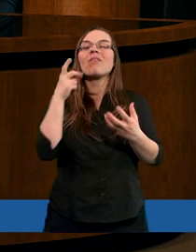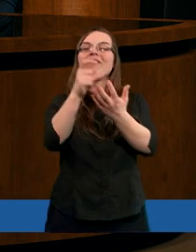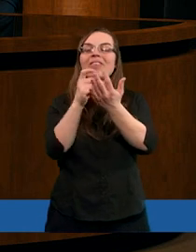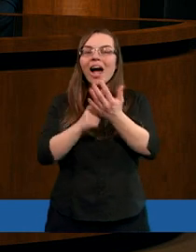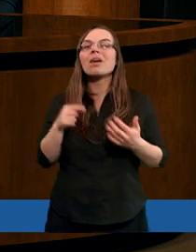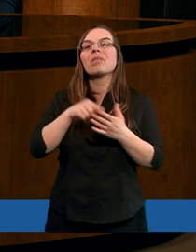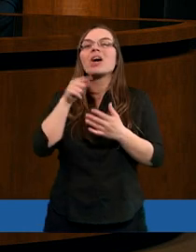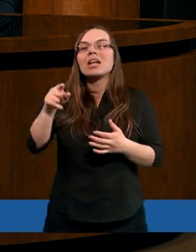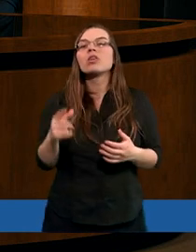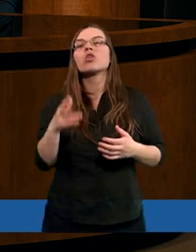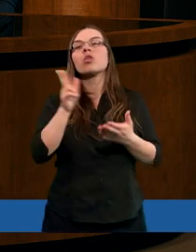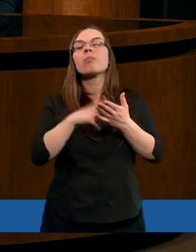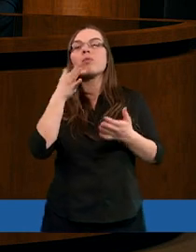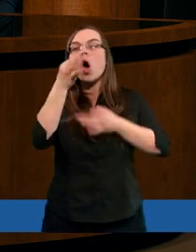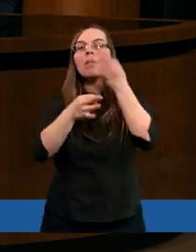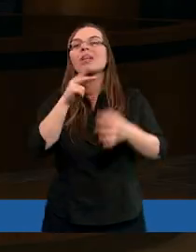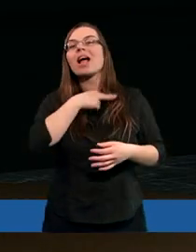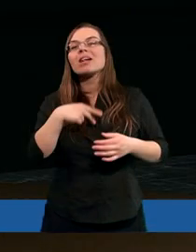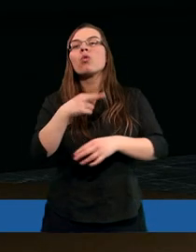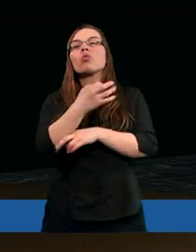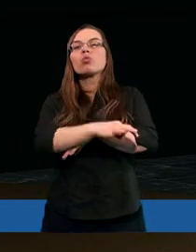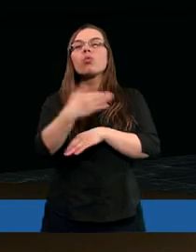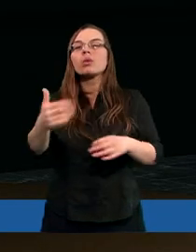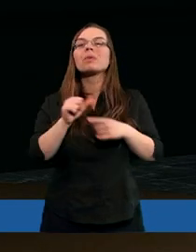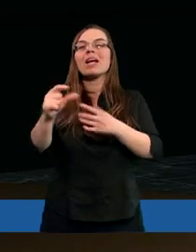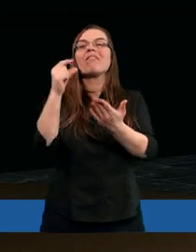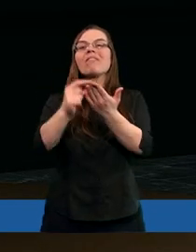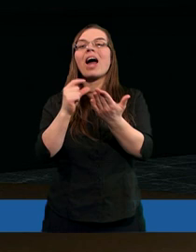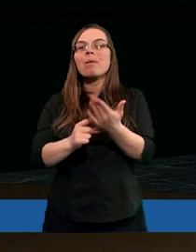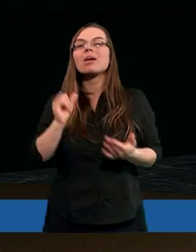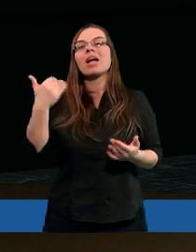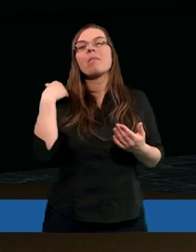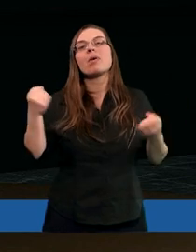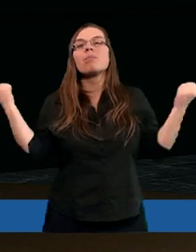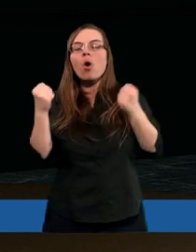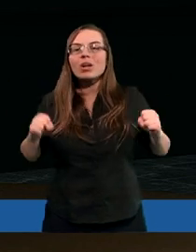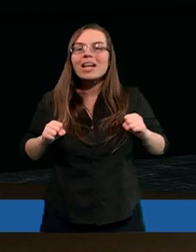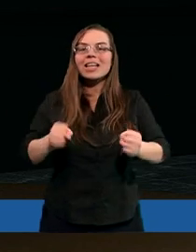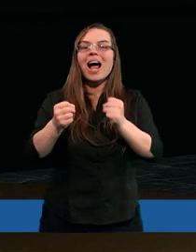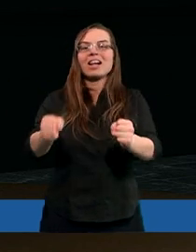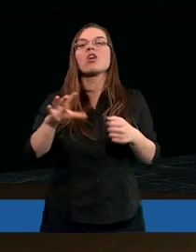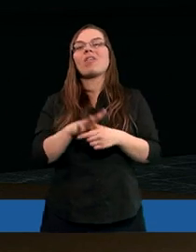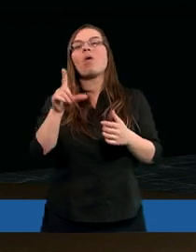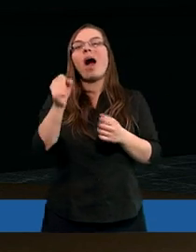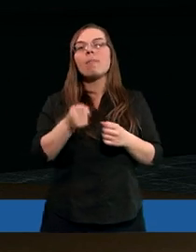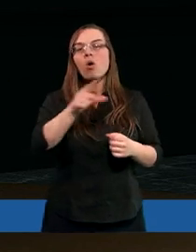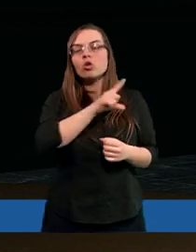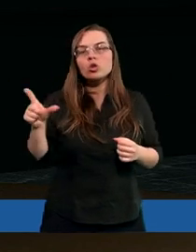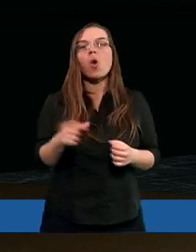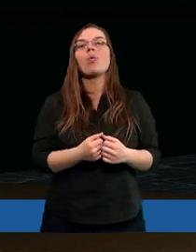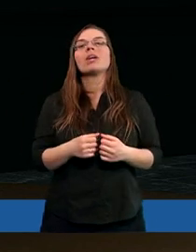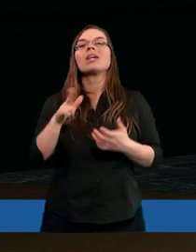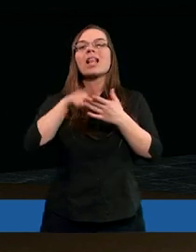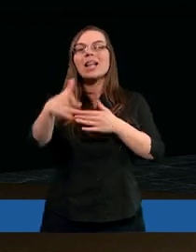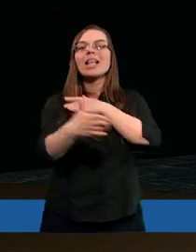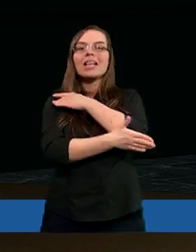fragment, o którym teraz wspominają autorzy naszego studium, to jest ten fragment, w którym bardzo mocno zaangażował się apostoł Piotr